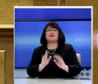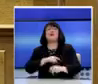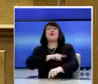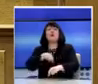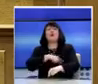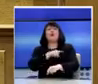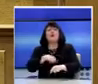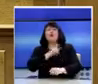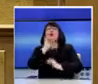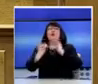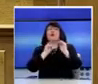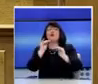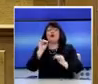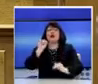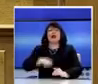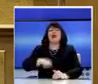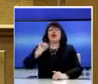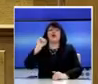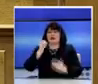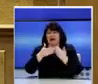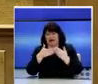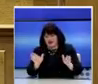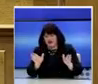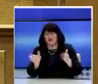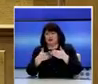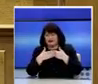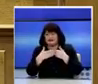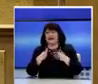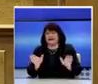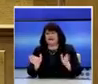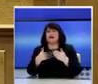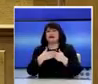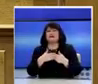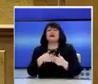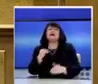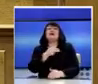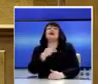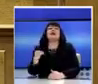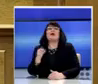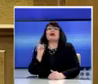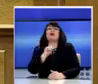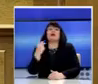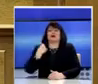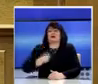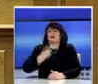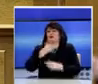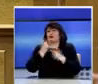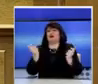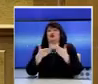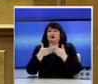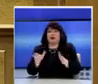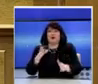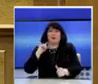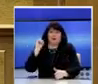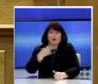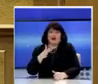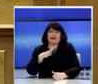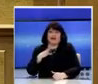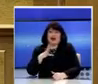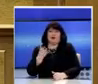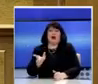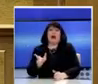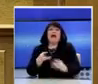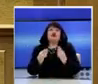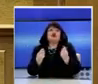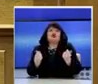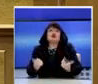επί ώρων να μας ρωτάτε να ανοίξουν ή να μην ανοίξουν, ποια είναι η θέση σας? Μα το θέμα δεν είναι αν θα ανοίξουν ή δεν θα ανοίξουν. Όλοι θέλουμε να ανοίξουν. Πώς θα